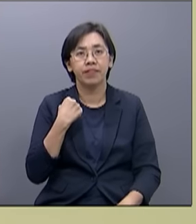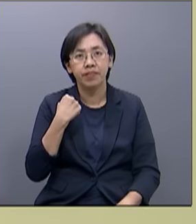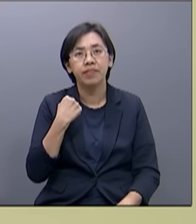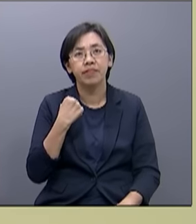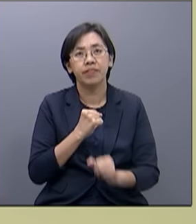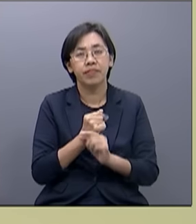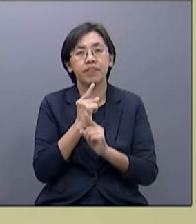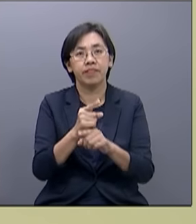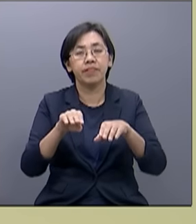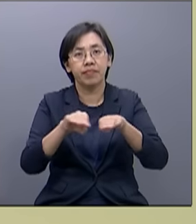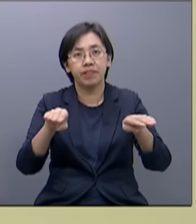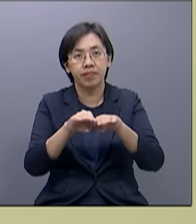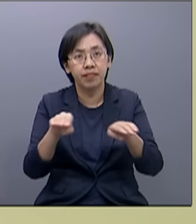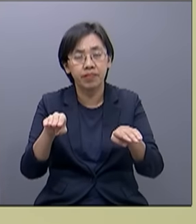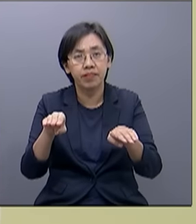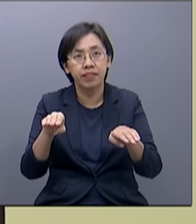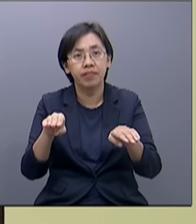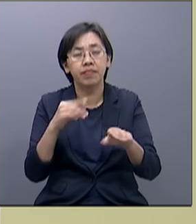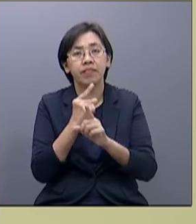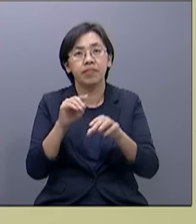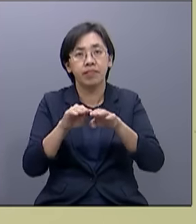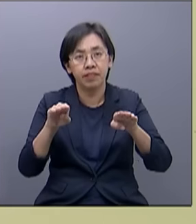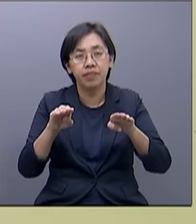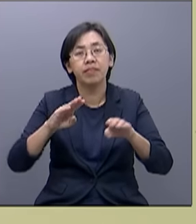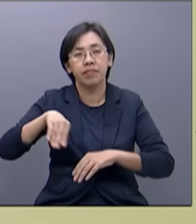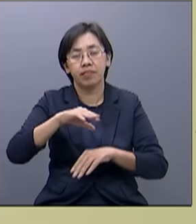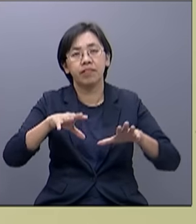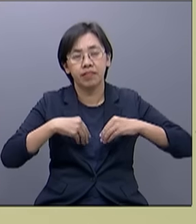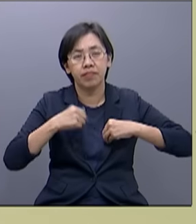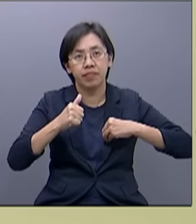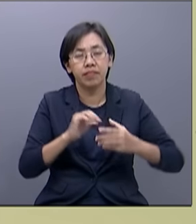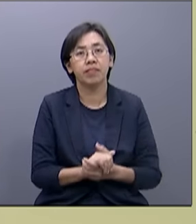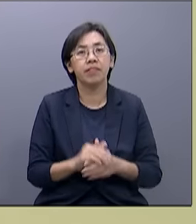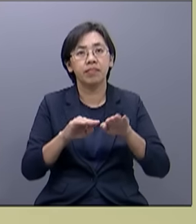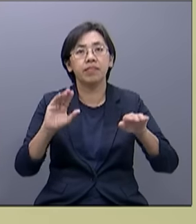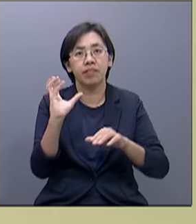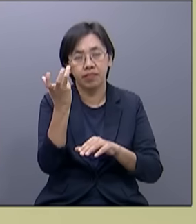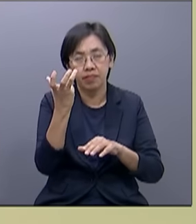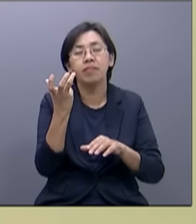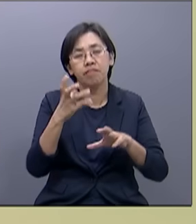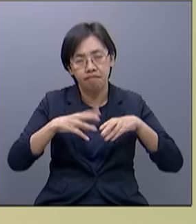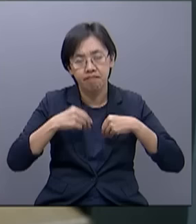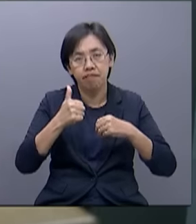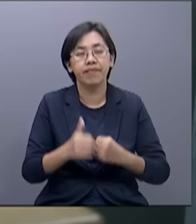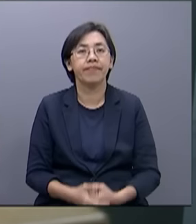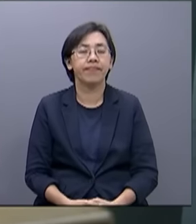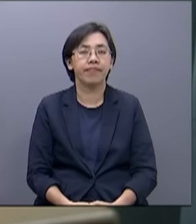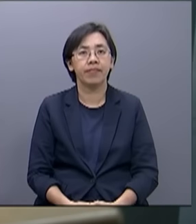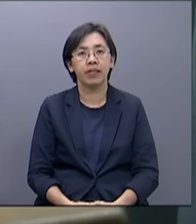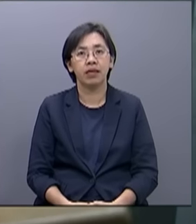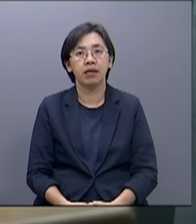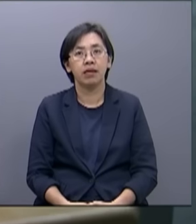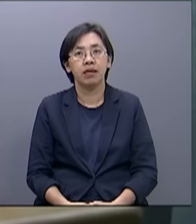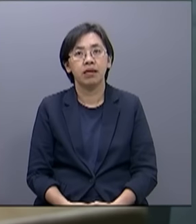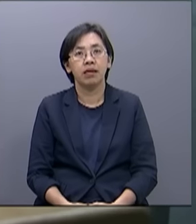ไปตามมาตรฐานที่ยอมรับได้นะครับเป็นมาตรฐานสากลส่วนกรณี